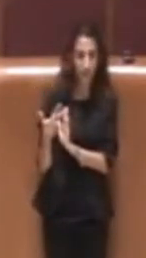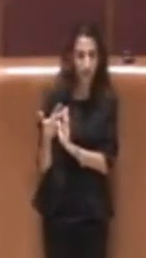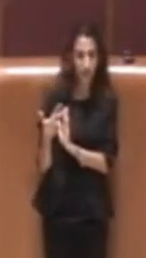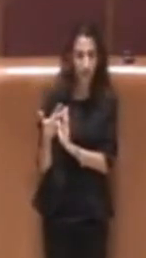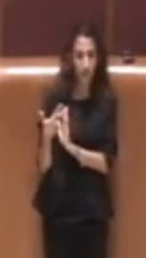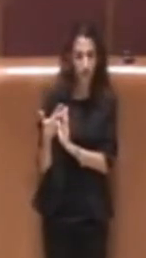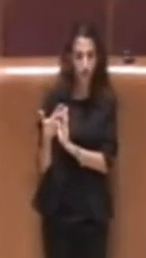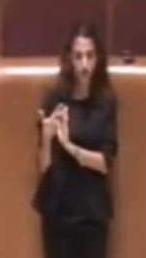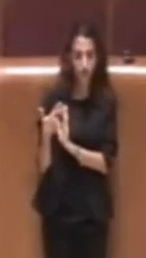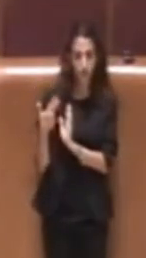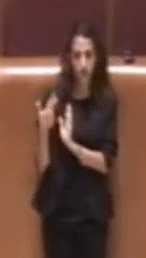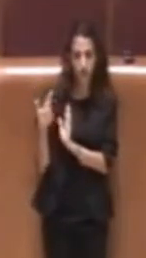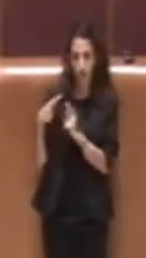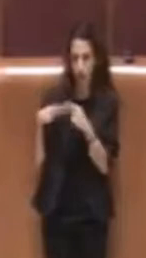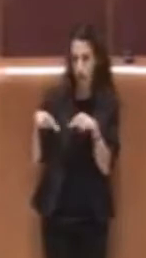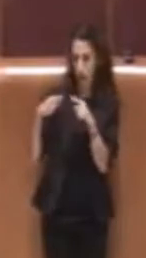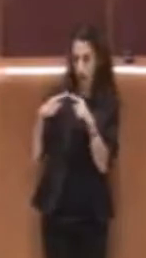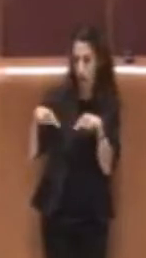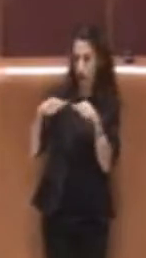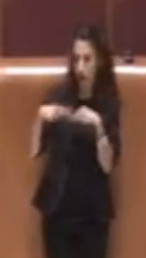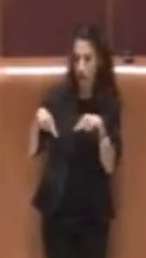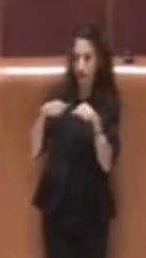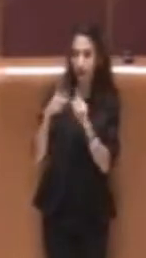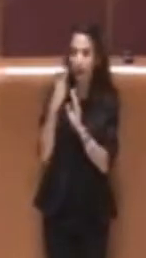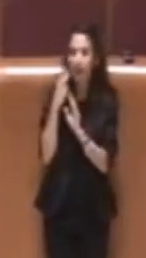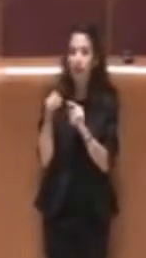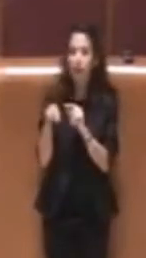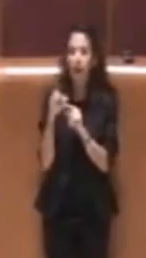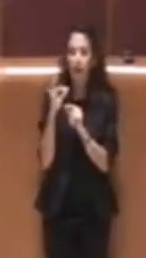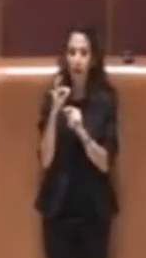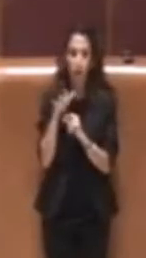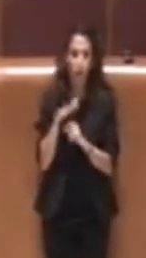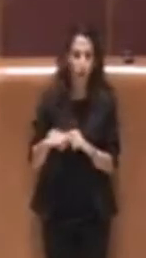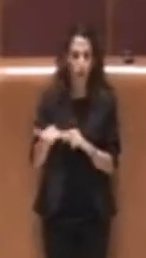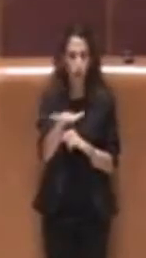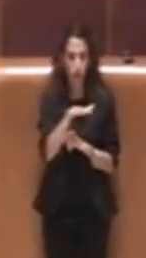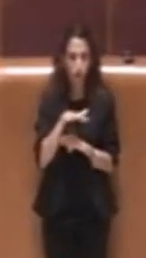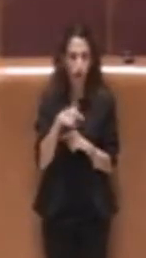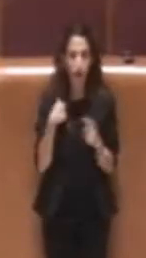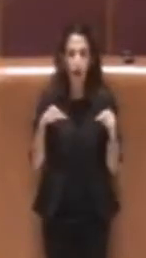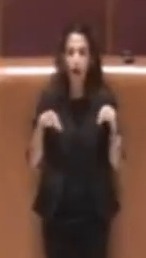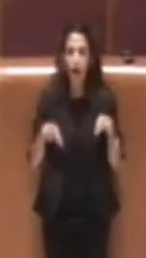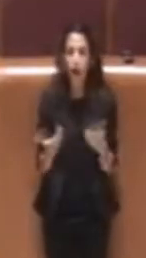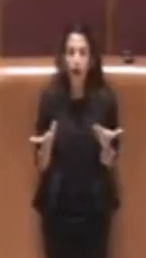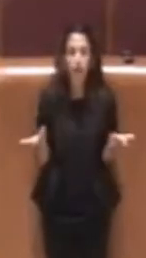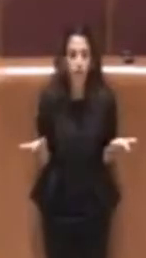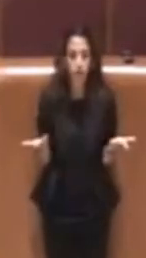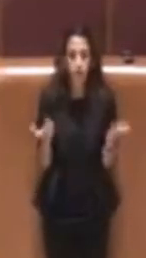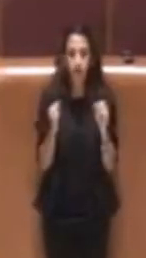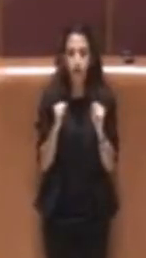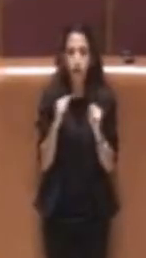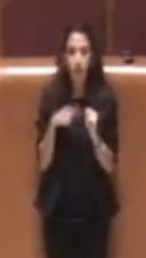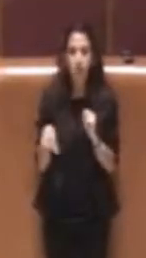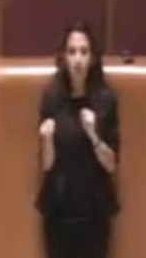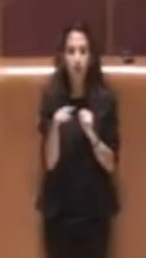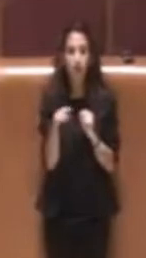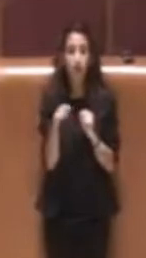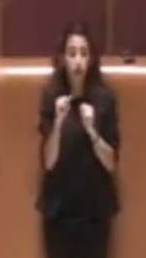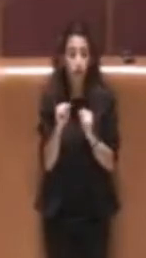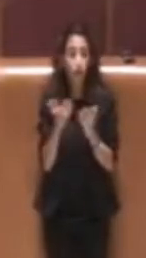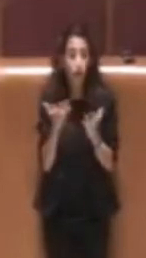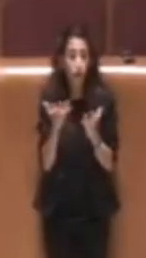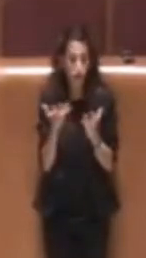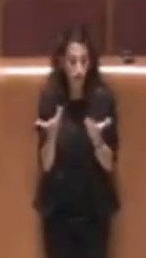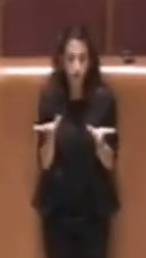soprattutto per quello che riguarda il comparto urbanistico, oggi ci pone di fronte alla possibilità di portare